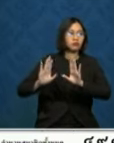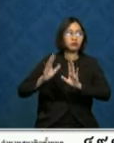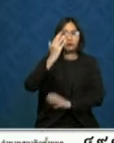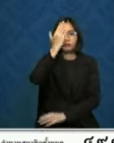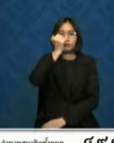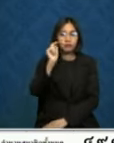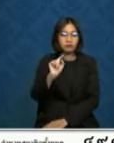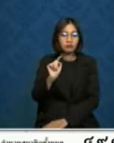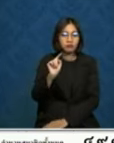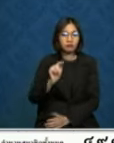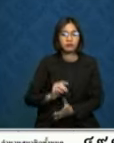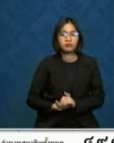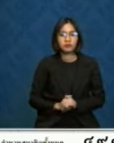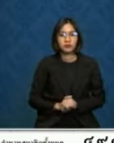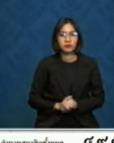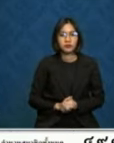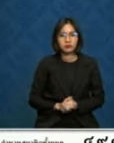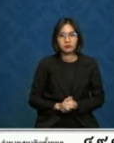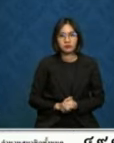าน